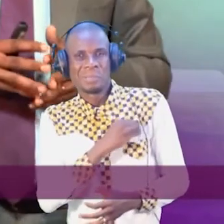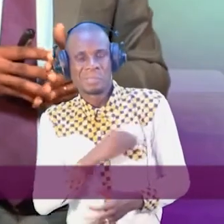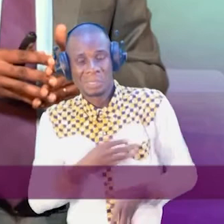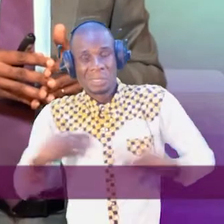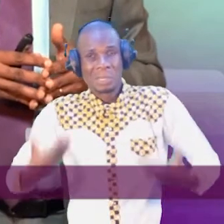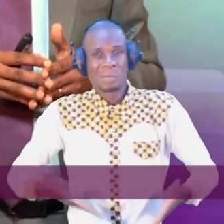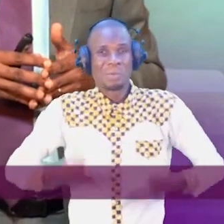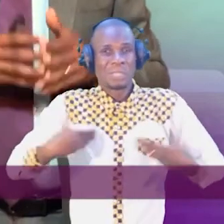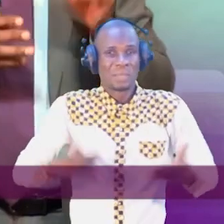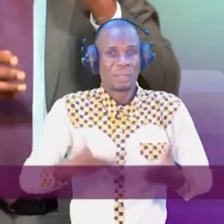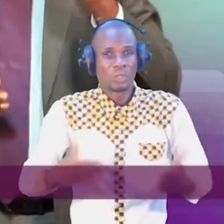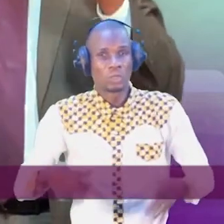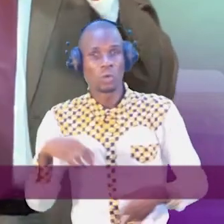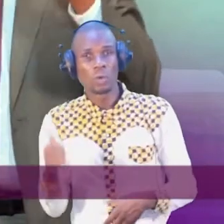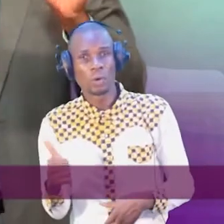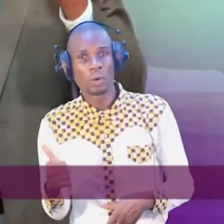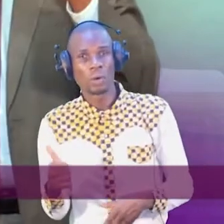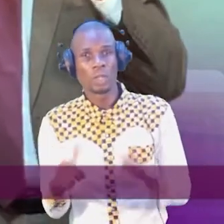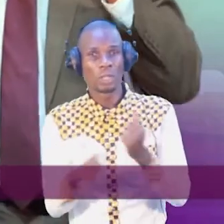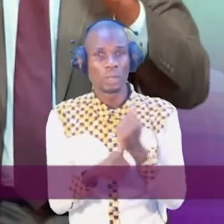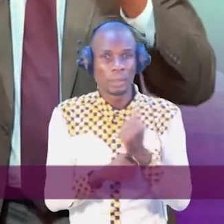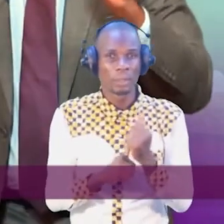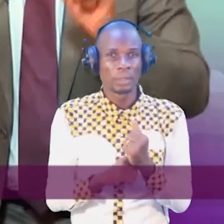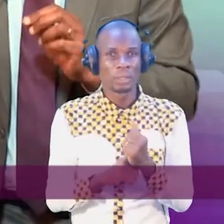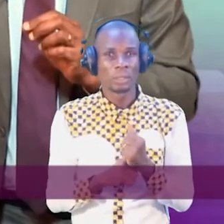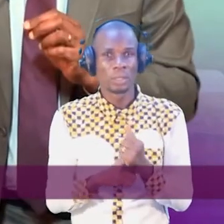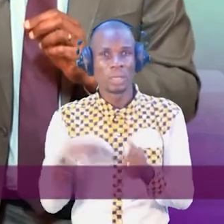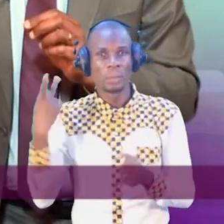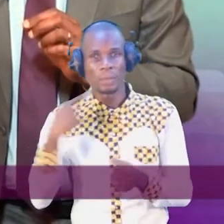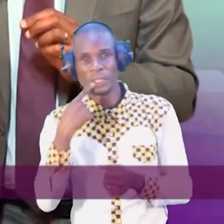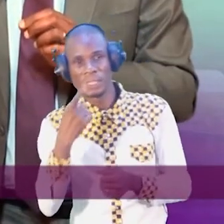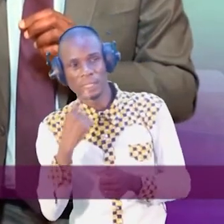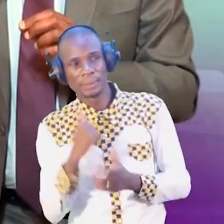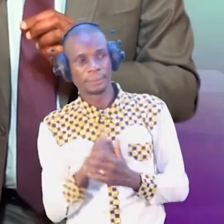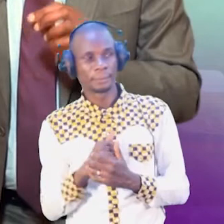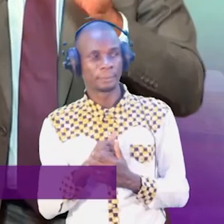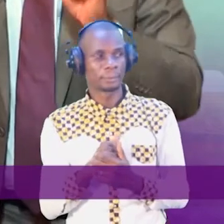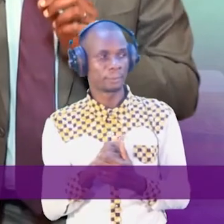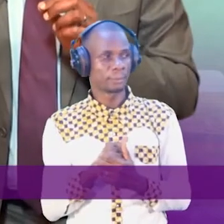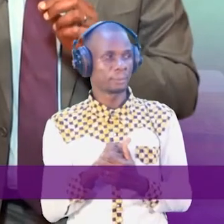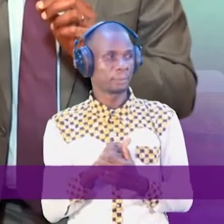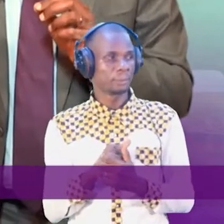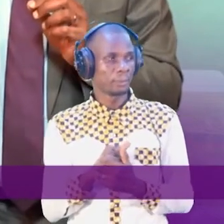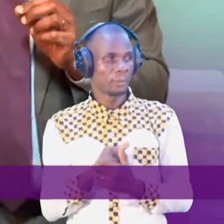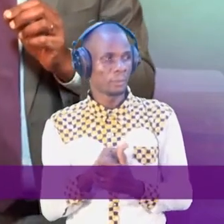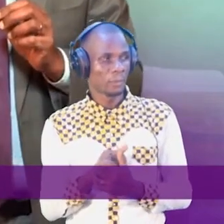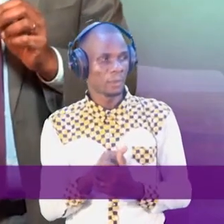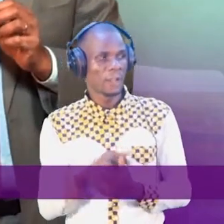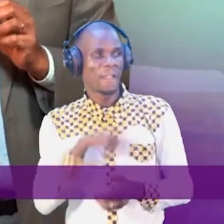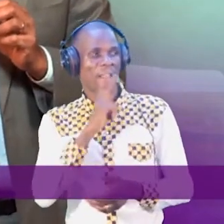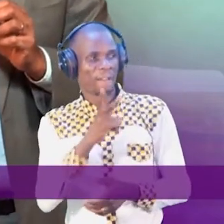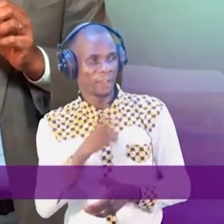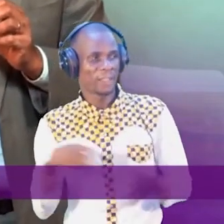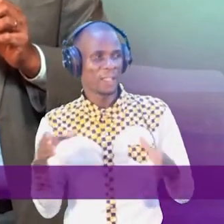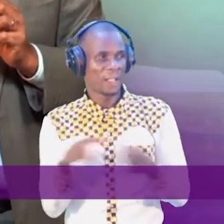L'antidote. Du péché, l'antidote. Qui si y a le soumou ou le penda konula? Et ça y a un décompo la zaye